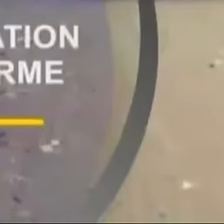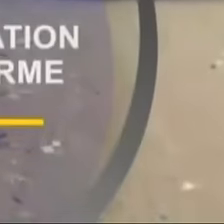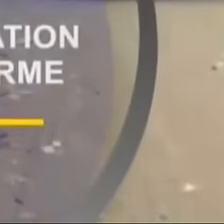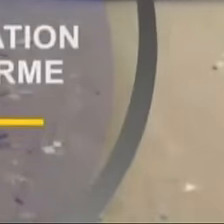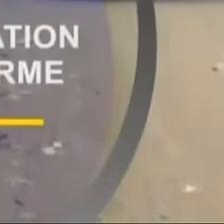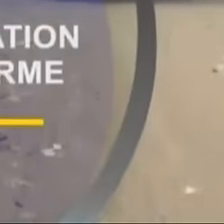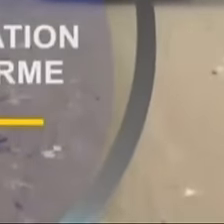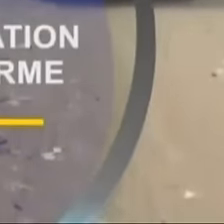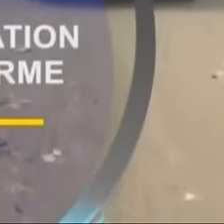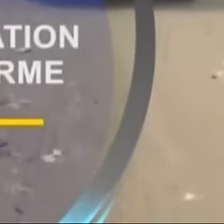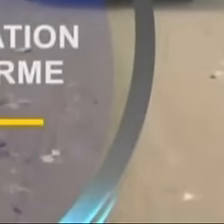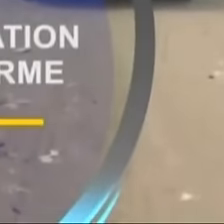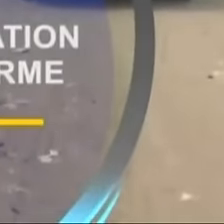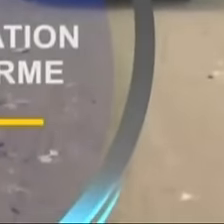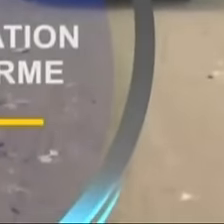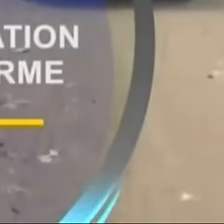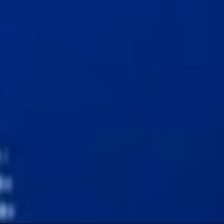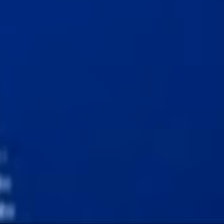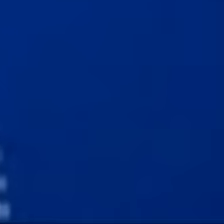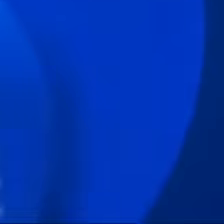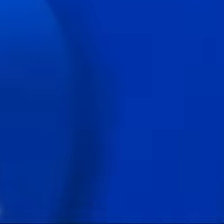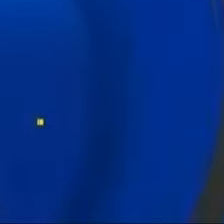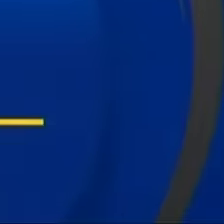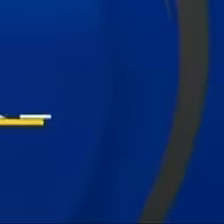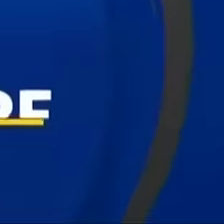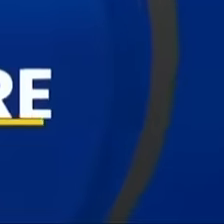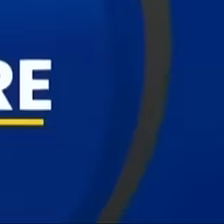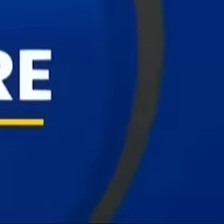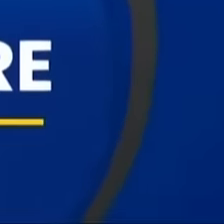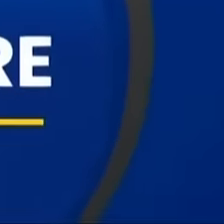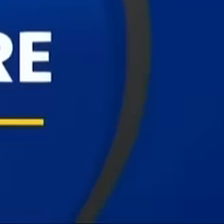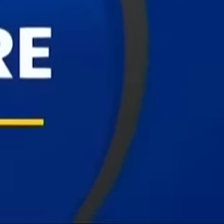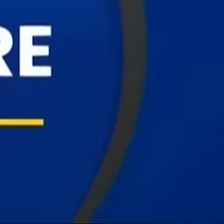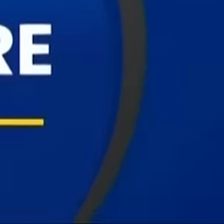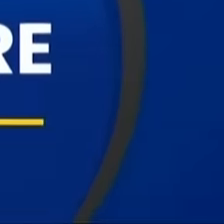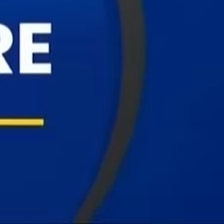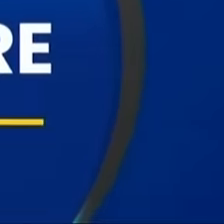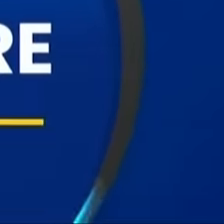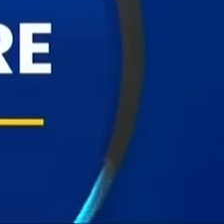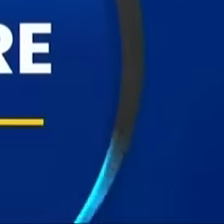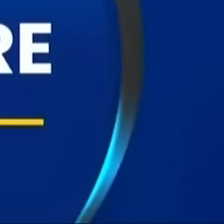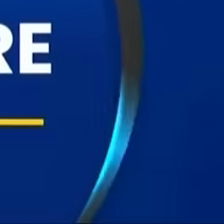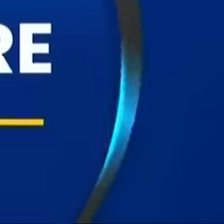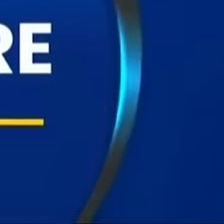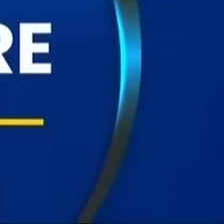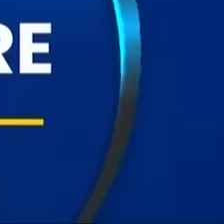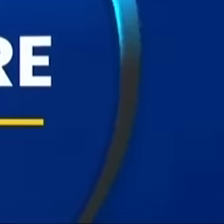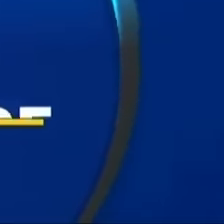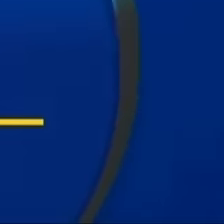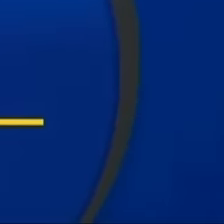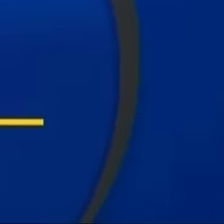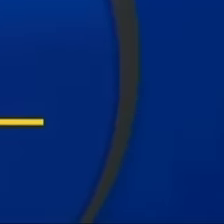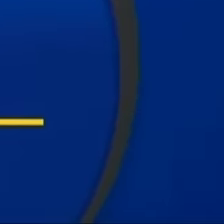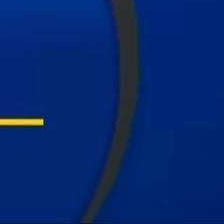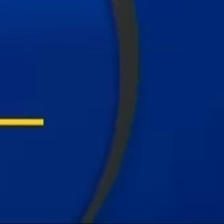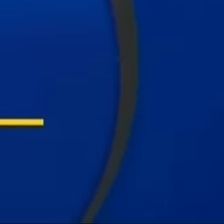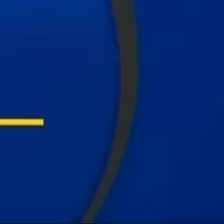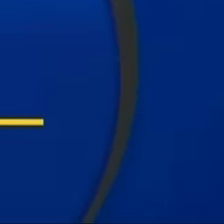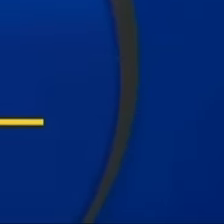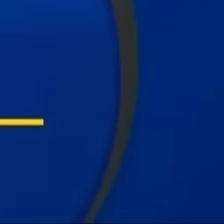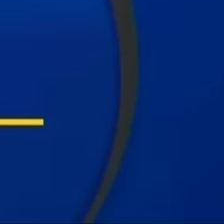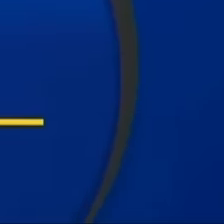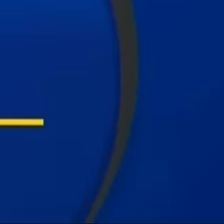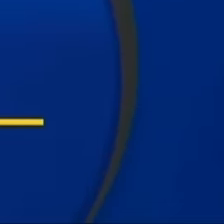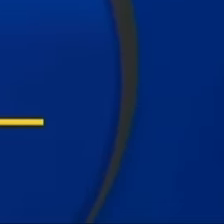une invitée, Madame Marie-Rose Tchité, initiatrice du film documentaire L'histoire de la parité en